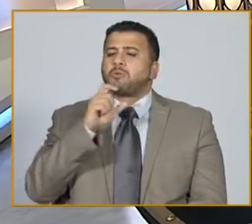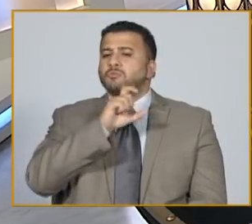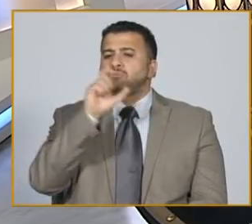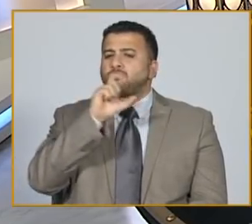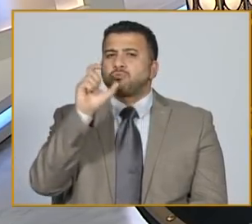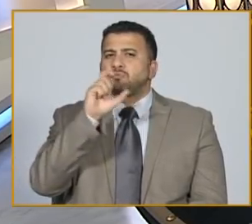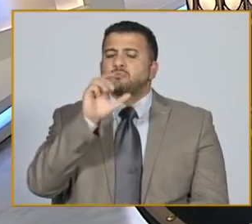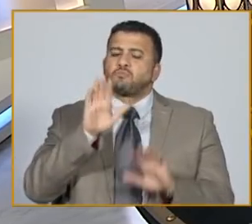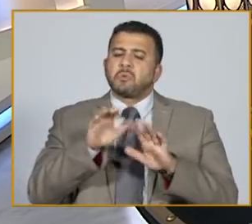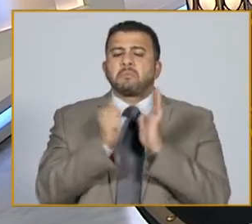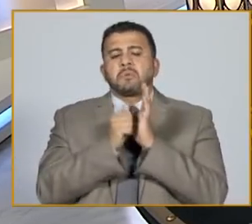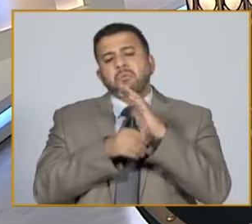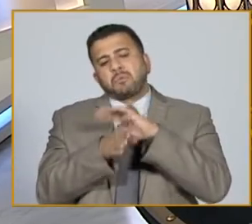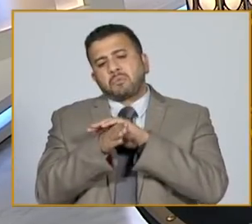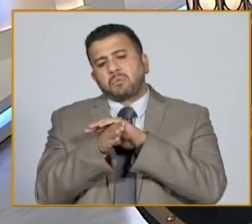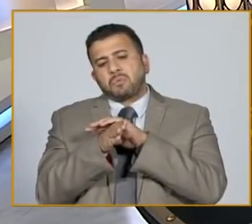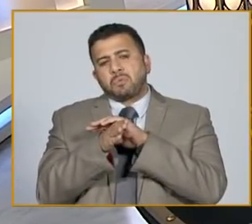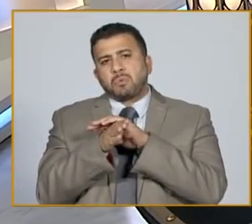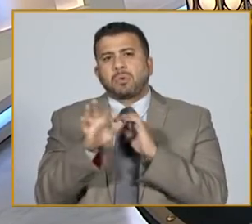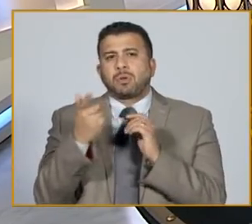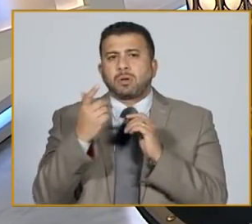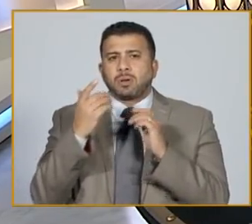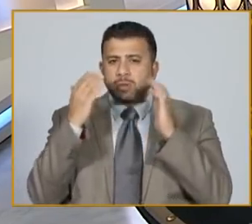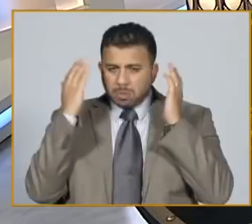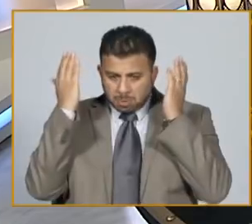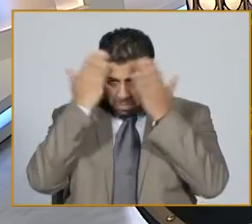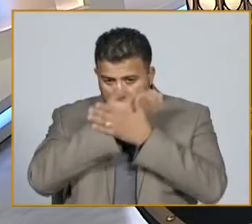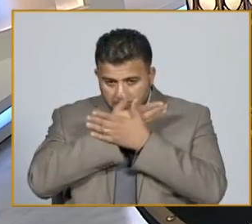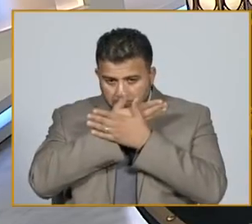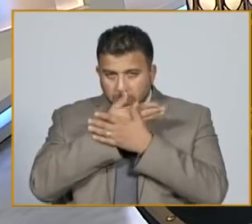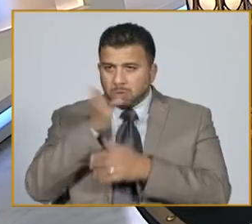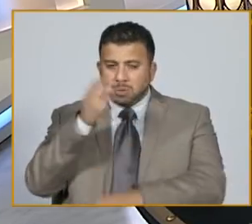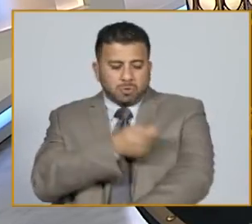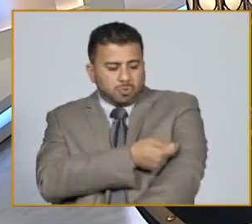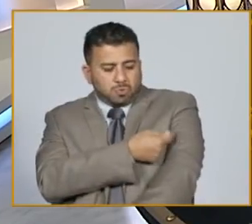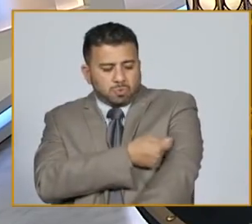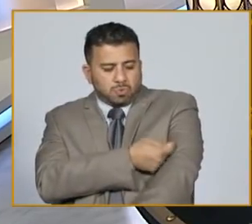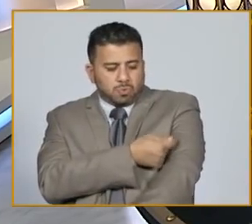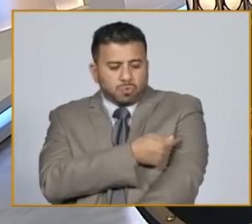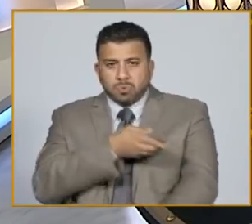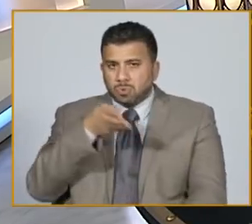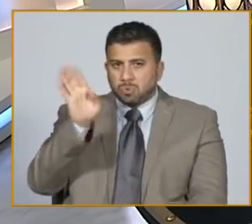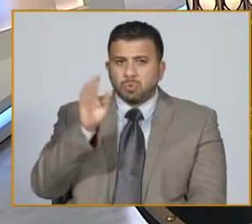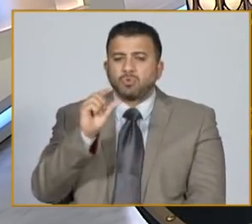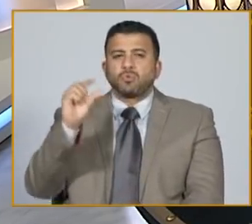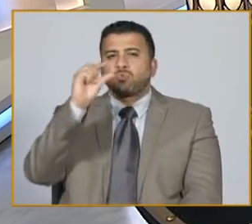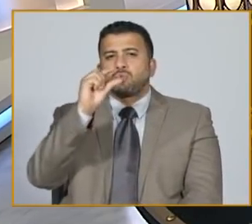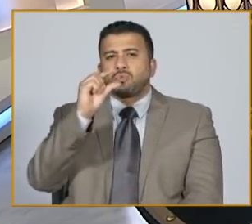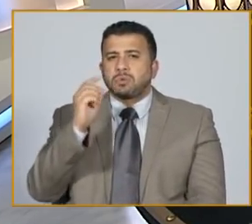ولا شيء ضروري شيء، أغطي وشي وأطلع ولا بس ساعة يعني عادي زي الأول وشي مفتوح؟ إن شاء الله.